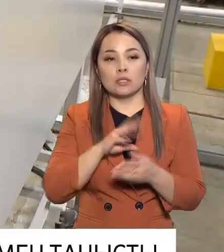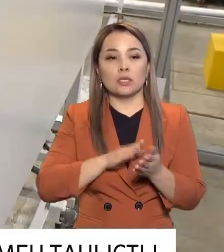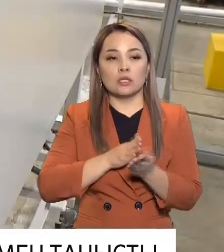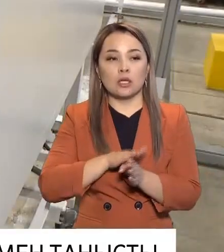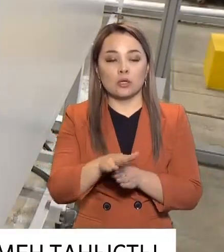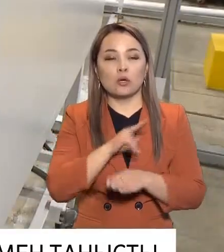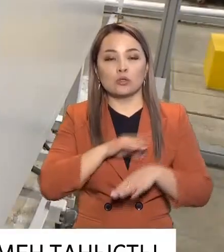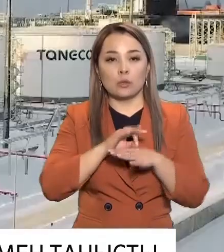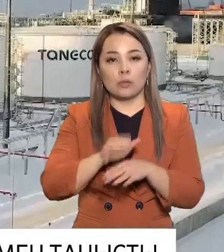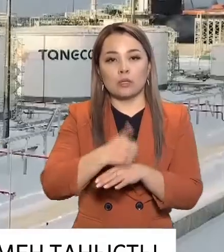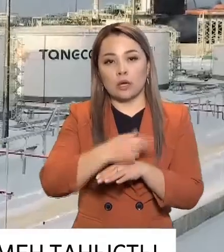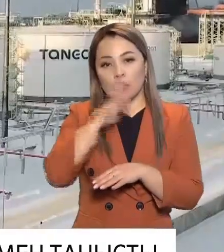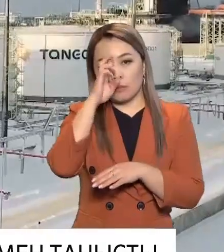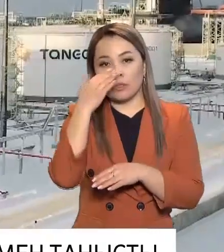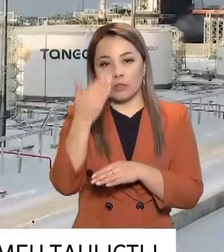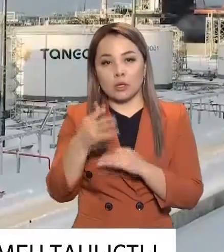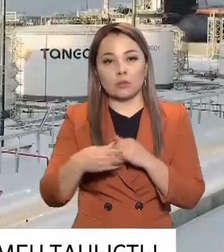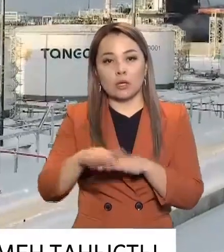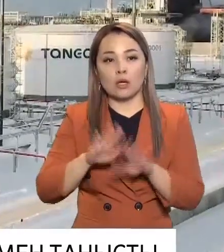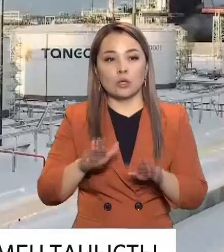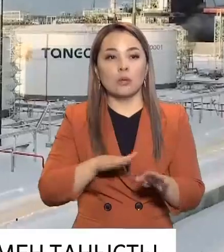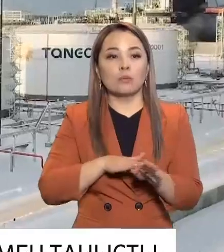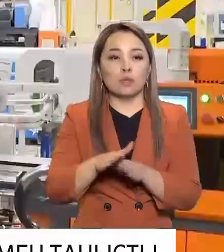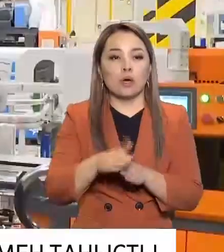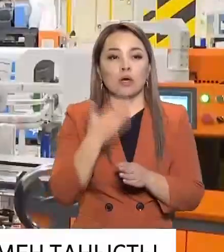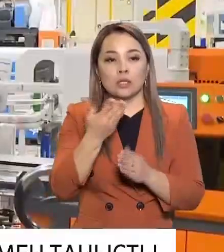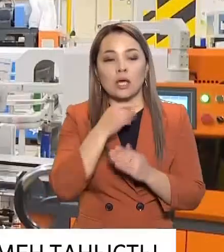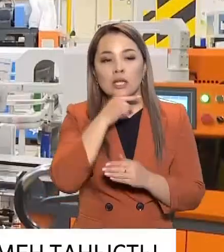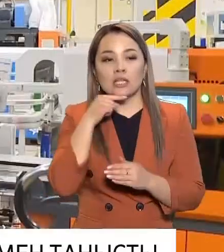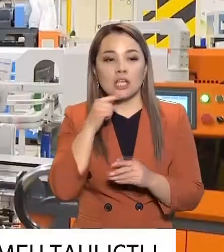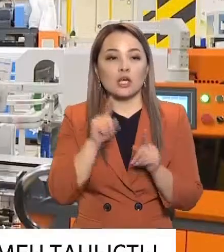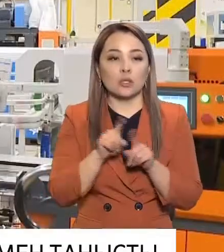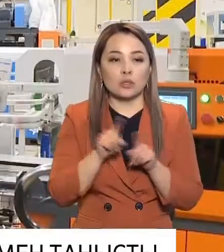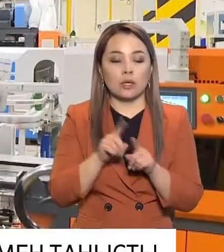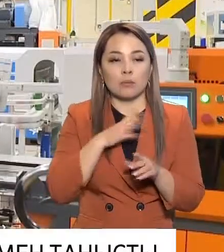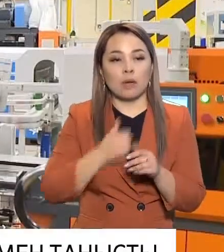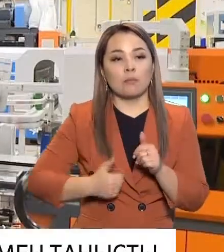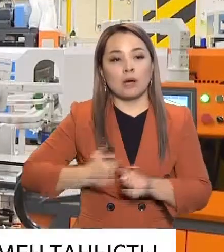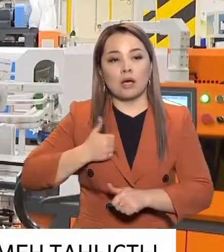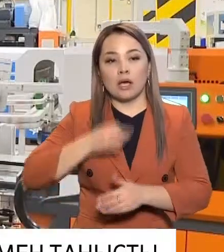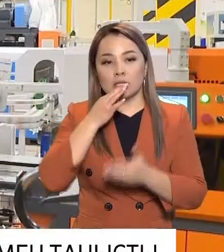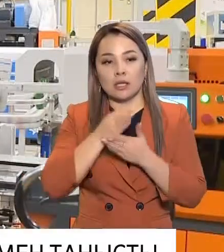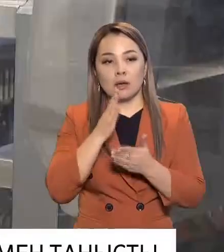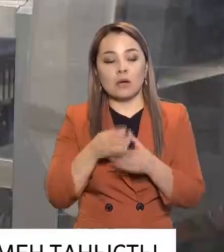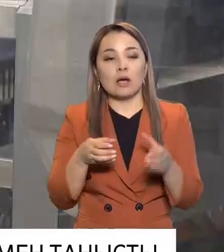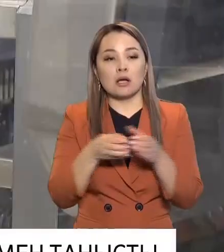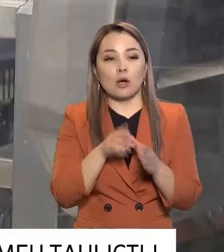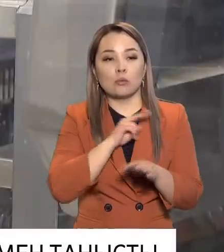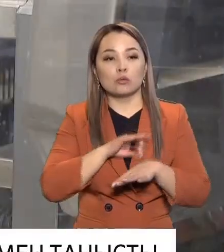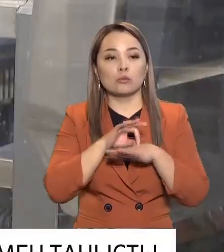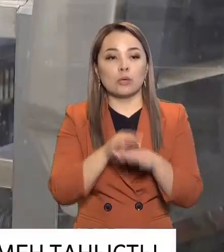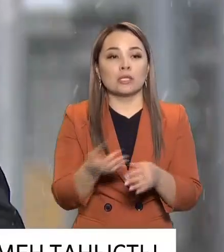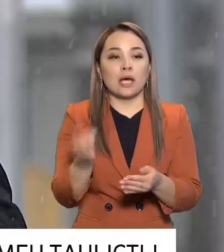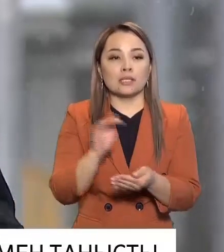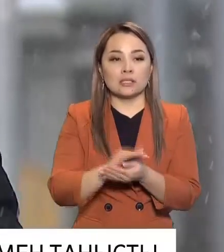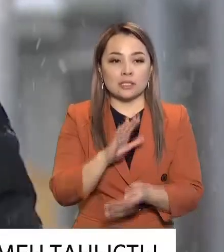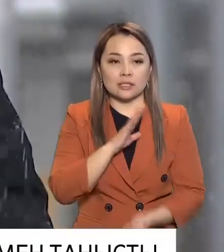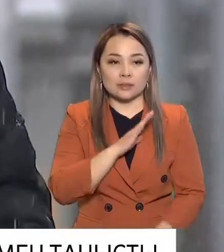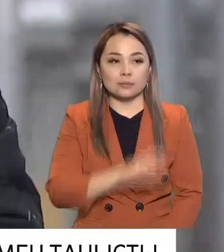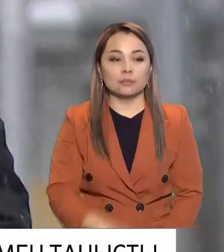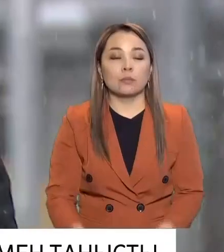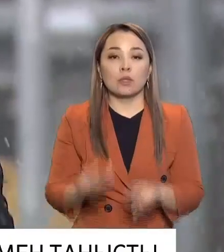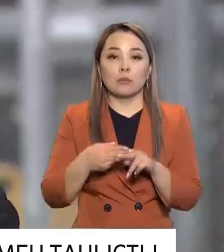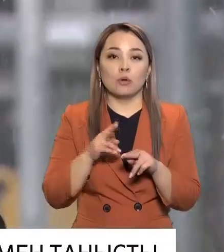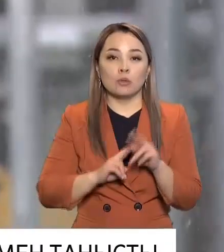қойған. Мемлекет басшысына өңірдің ғана емес тұтас Ресейдің мақтанышына баланатын Танайка компаниясының жұмысы таныстырылды. Бұл